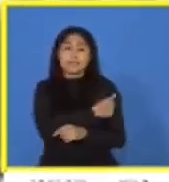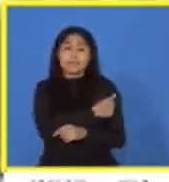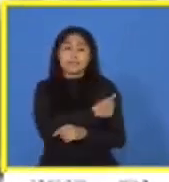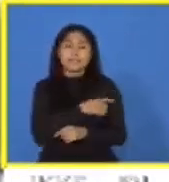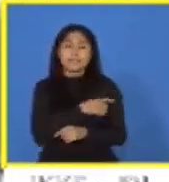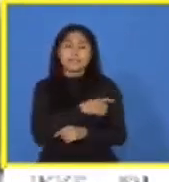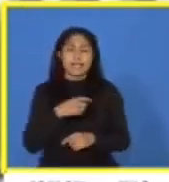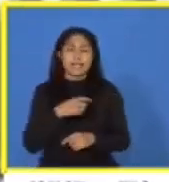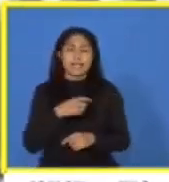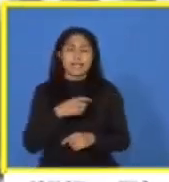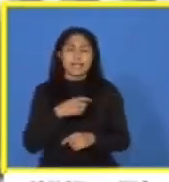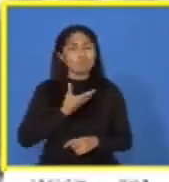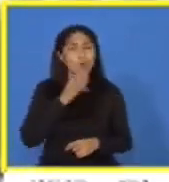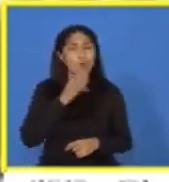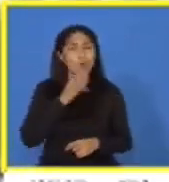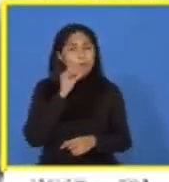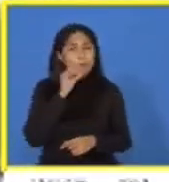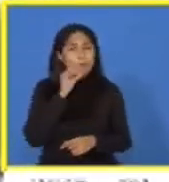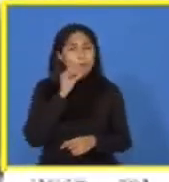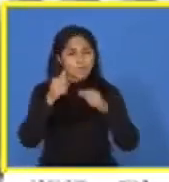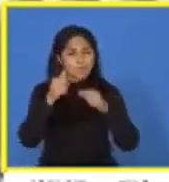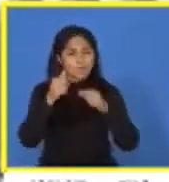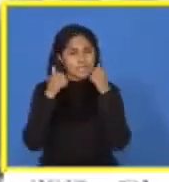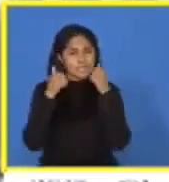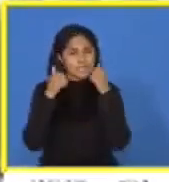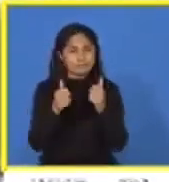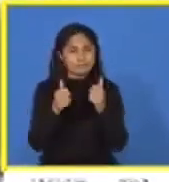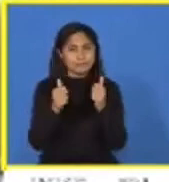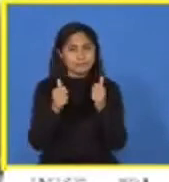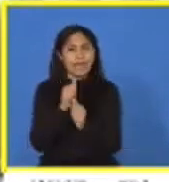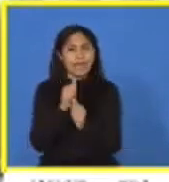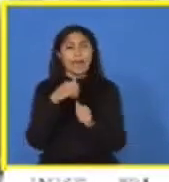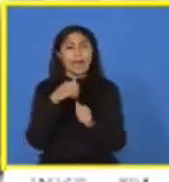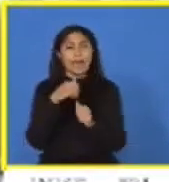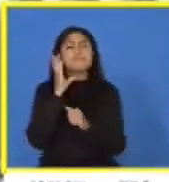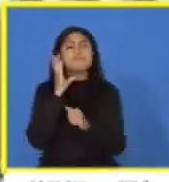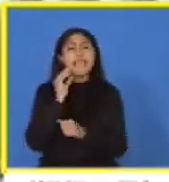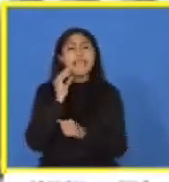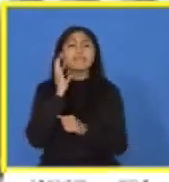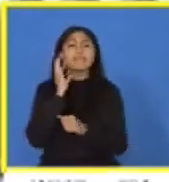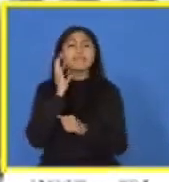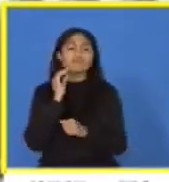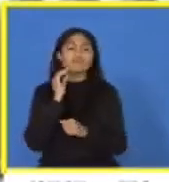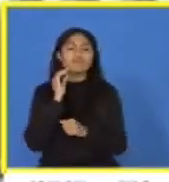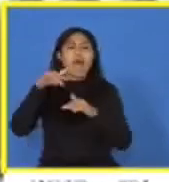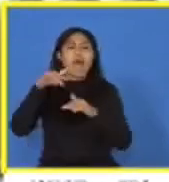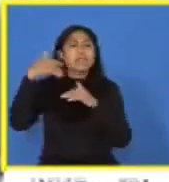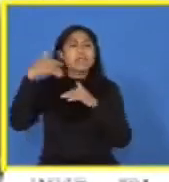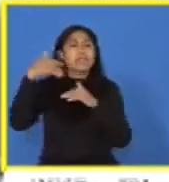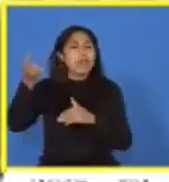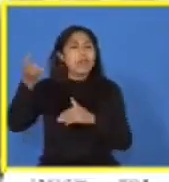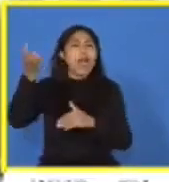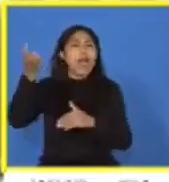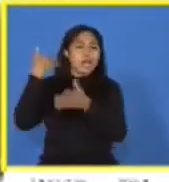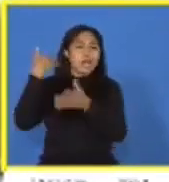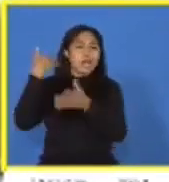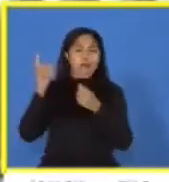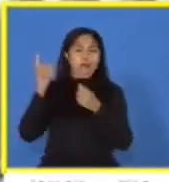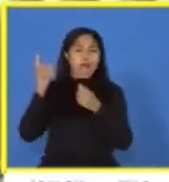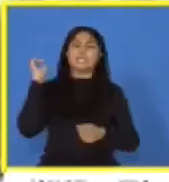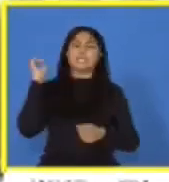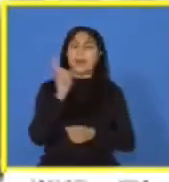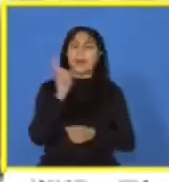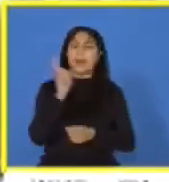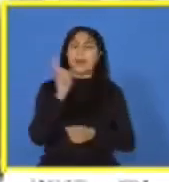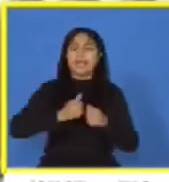nyatakan siap dengan berkaca pada pengalaman-pengalaman dari tahun lalu sampai dengan saat ini, di